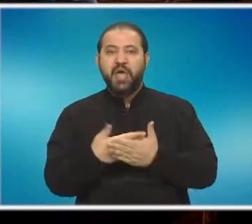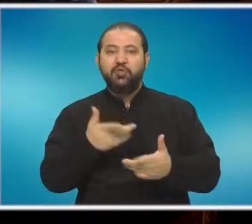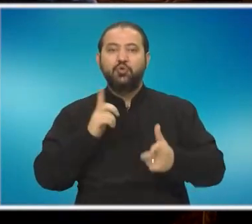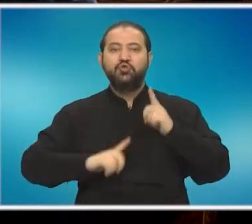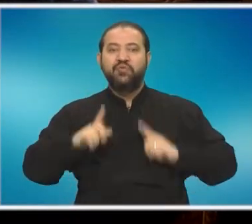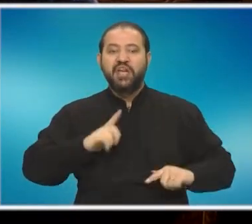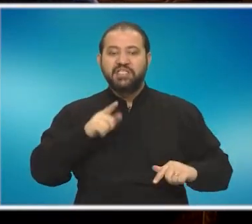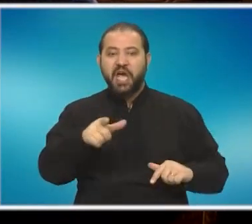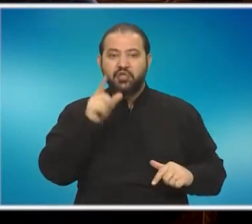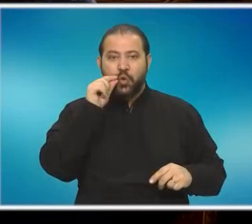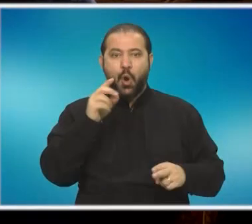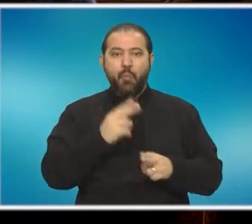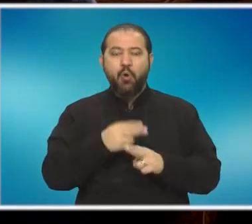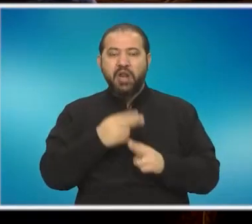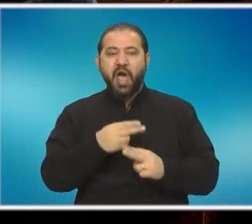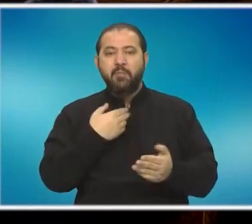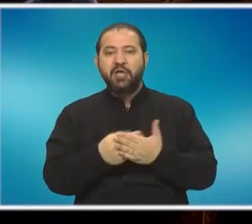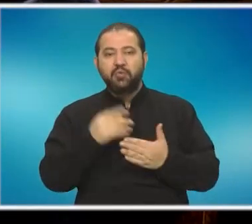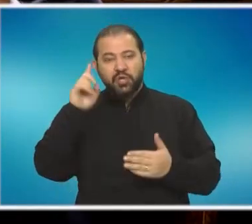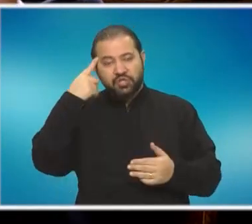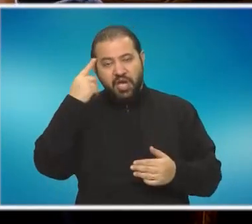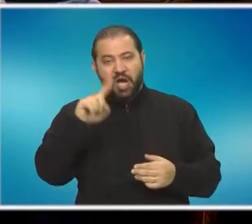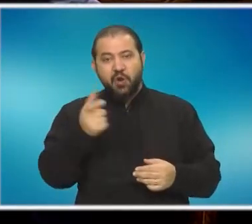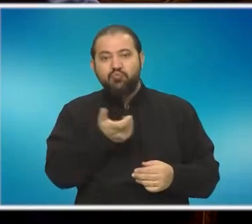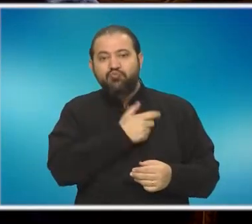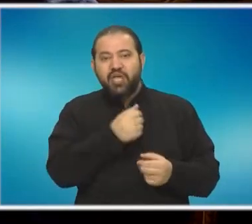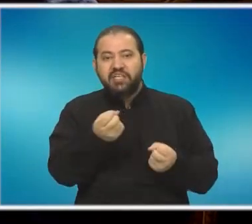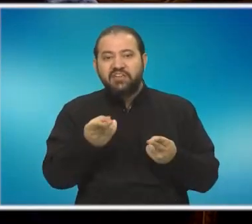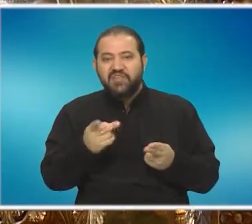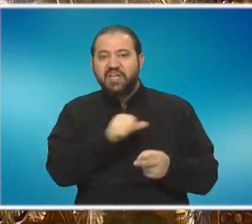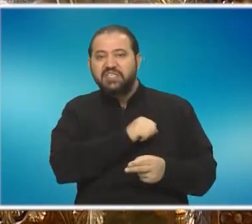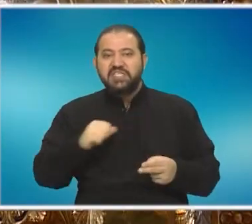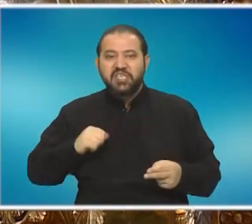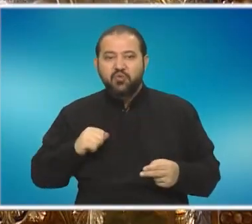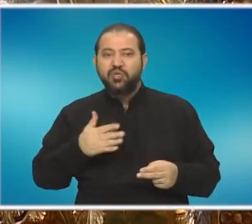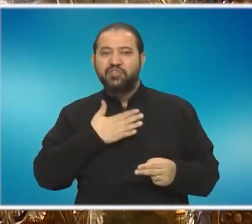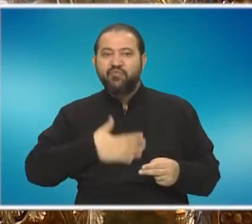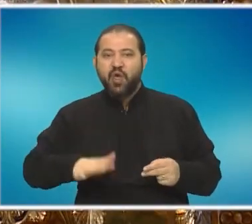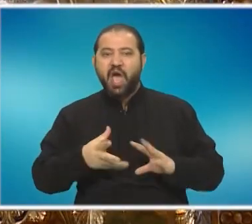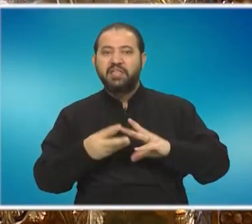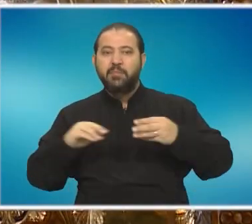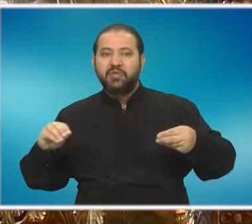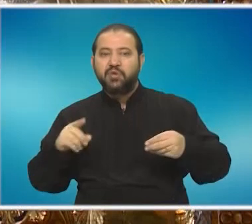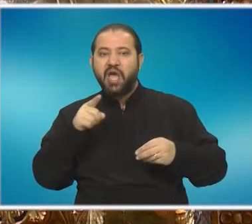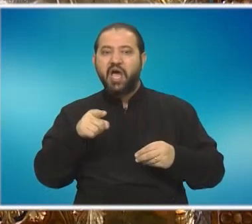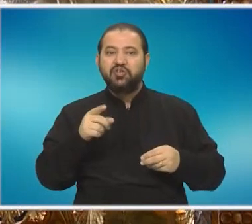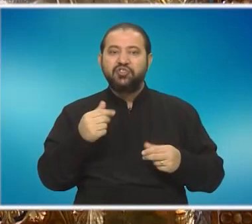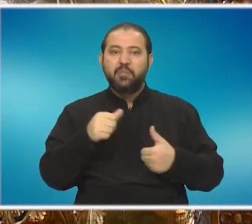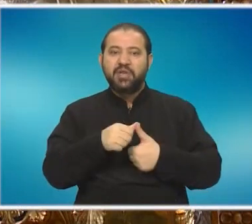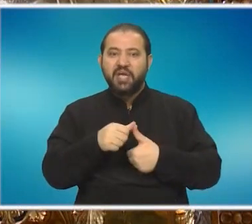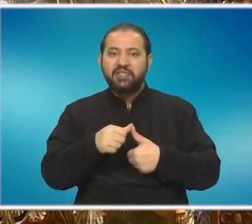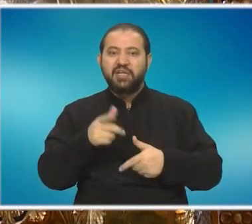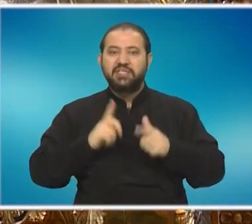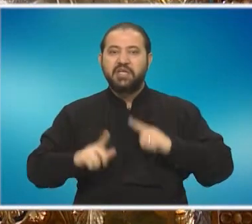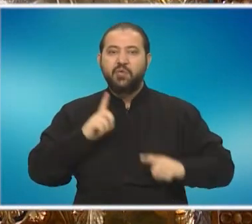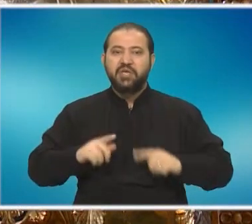neputința celuia, știind că n-are cum să ajungă la Mântuitor și că vrea și el vindecare, aceștia s-au ostenit